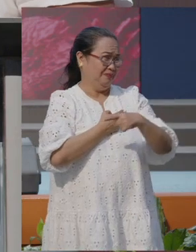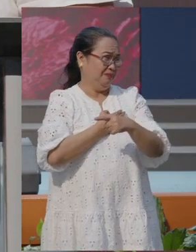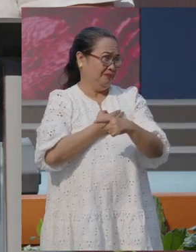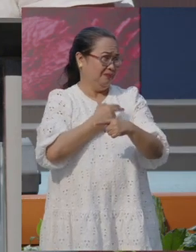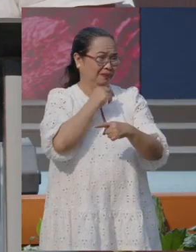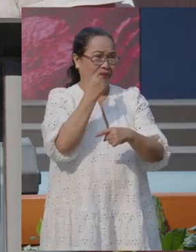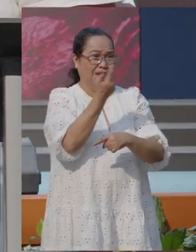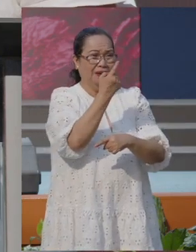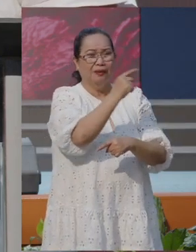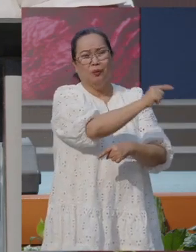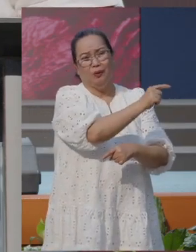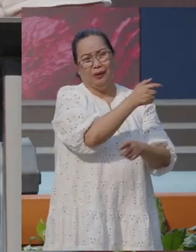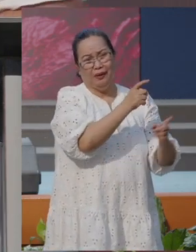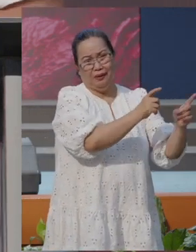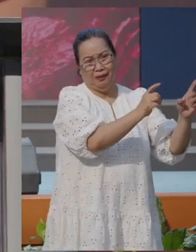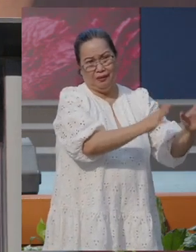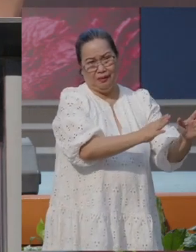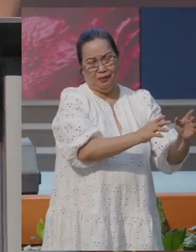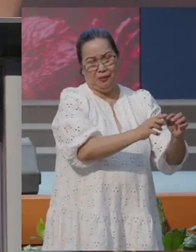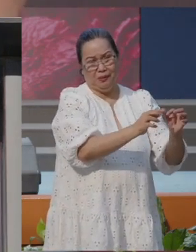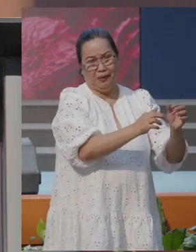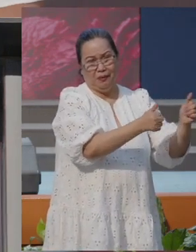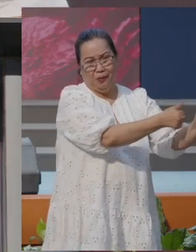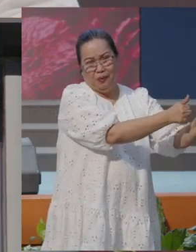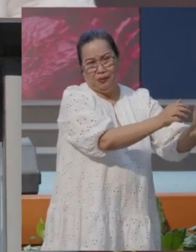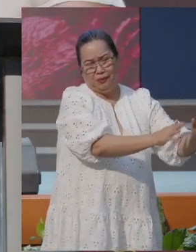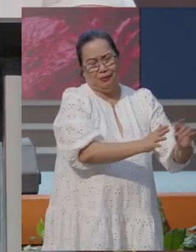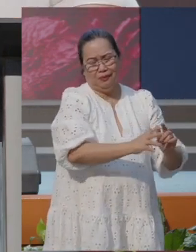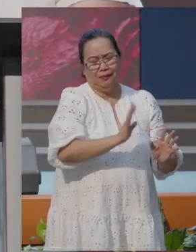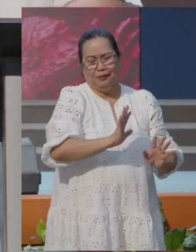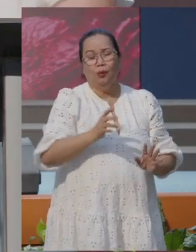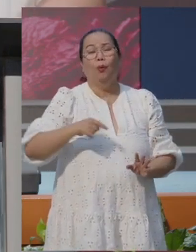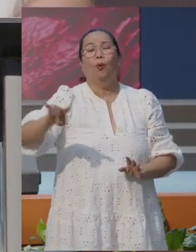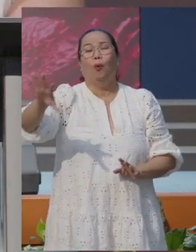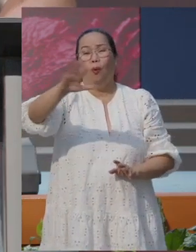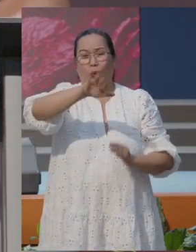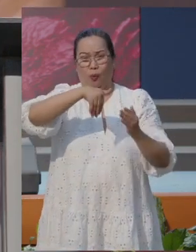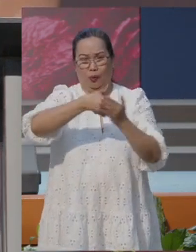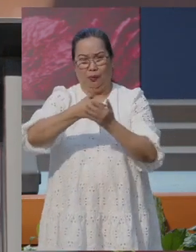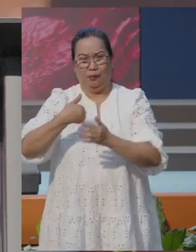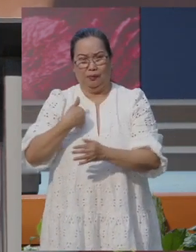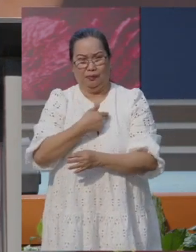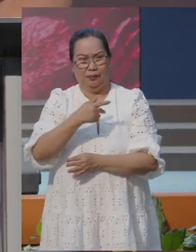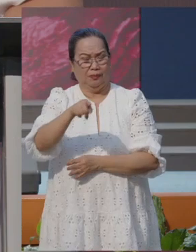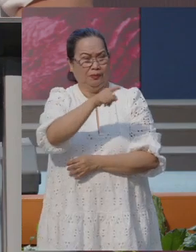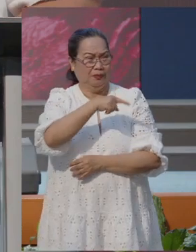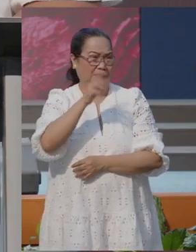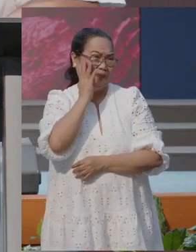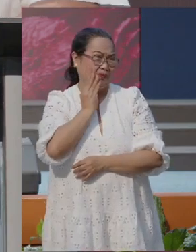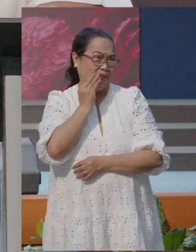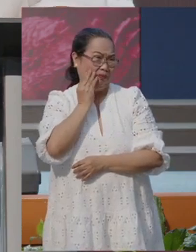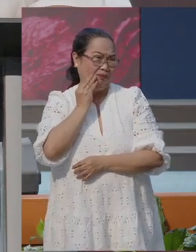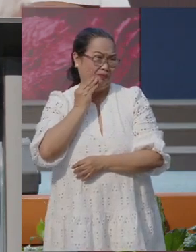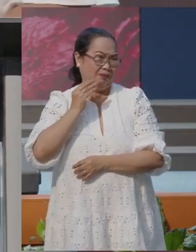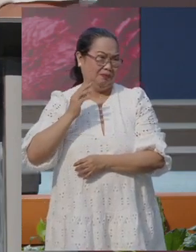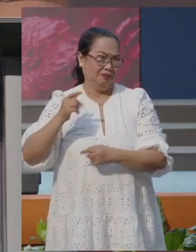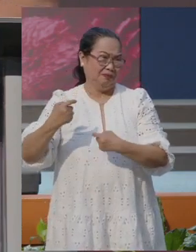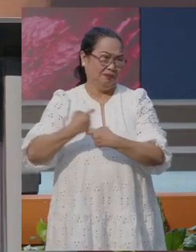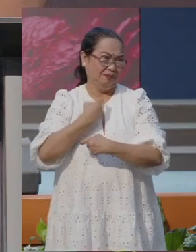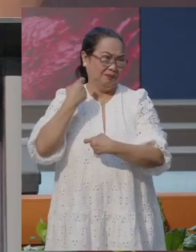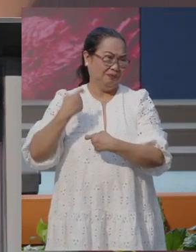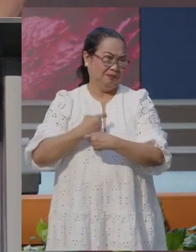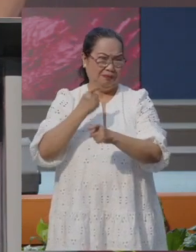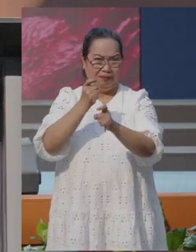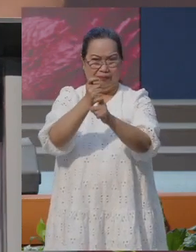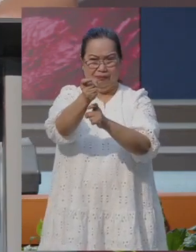Hindi lang sila. At kung gagawin natin yon, ang sinasabi ng teksto, makakaranas tayo ng pag-uusig. Merong